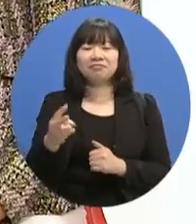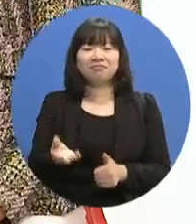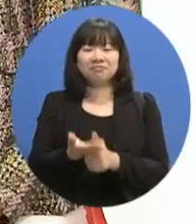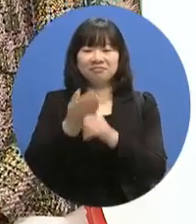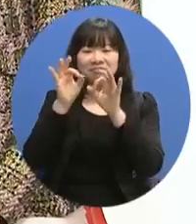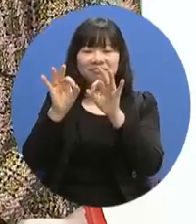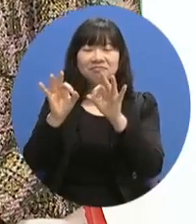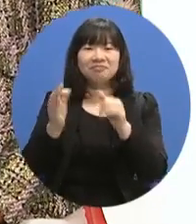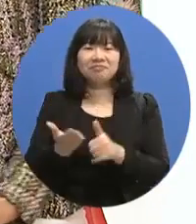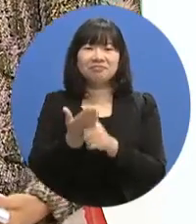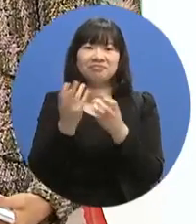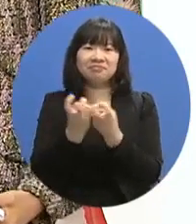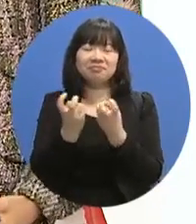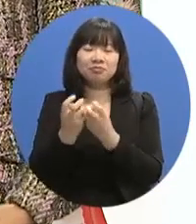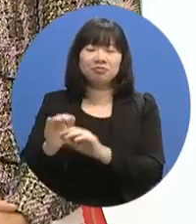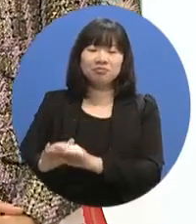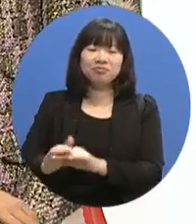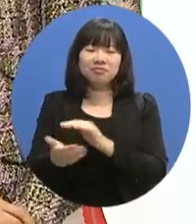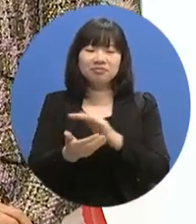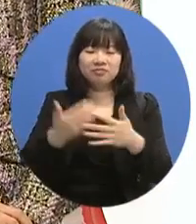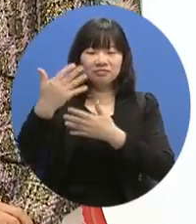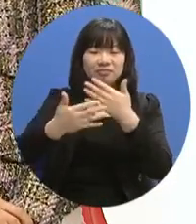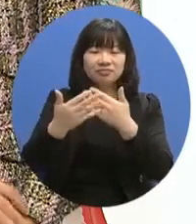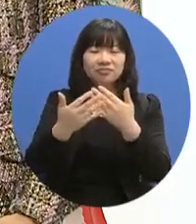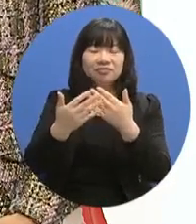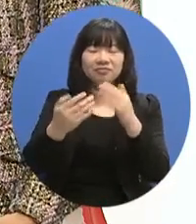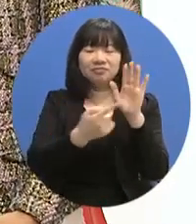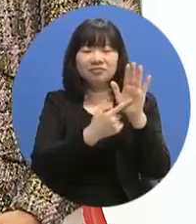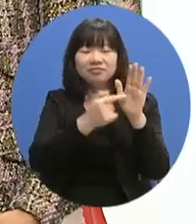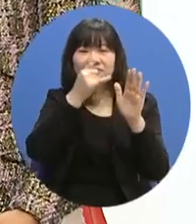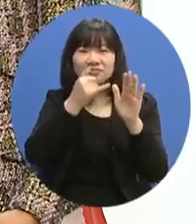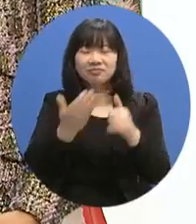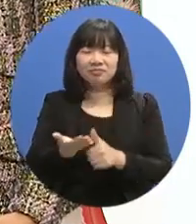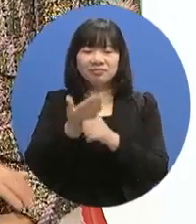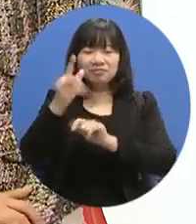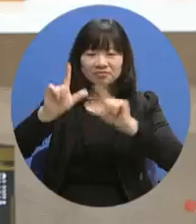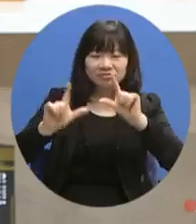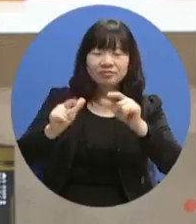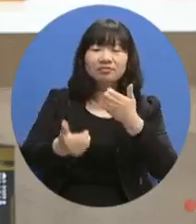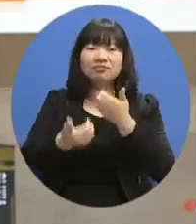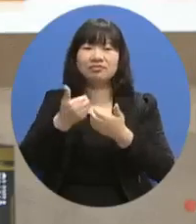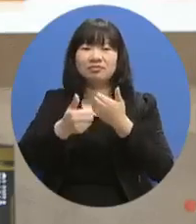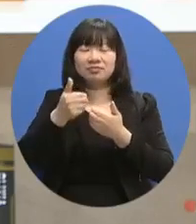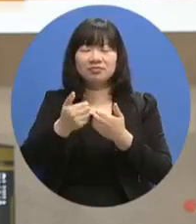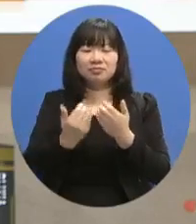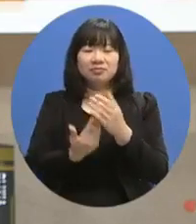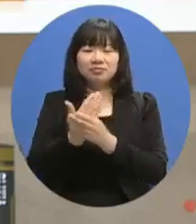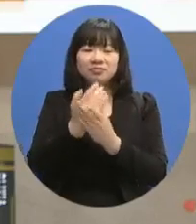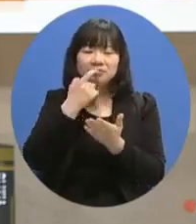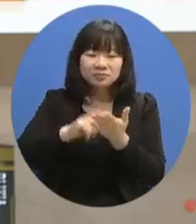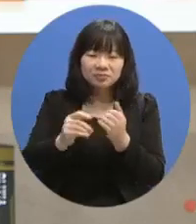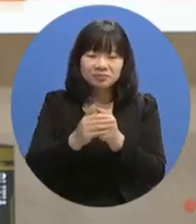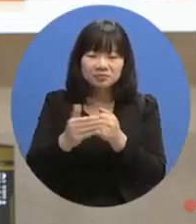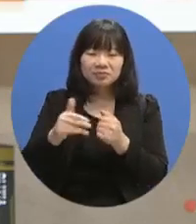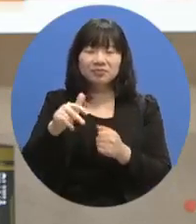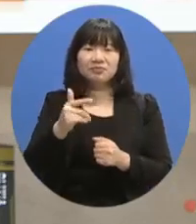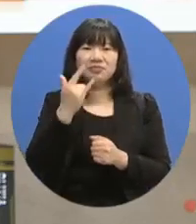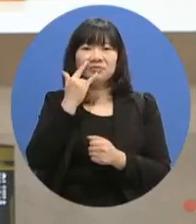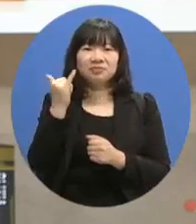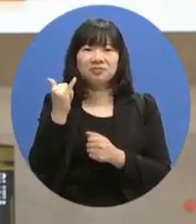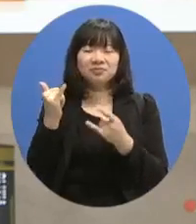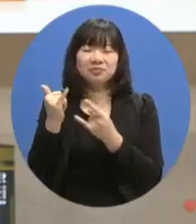키우다 보면 이제 양육 방식을 두고 아까 화면에도 잠깐 나왔지만 양육 방식에 또 갈등이 생기기 쉬운데요.